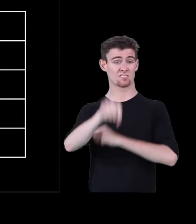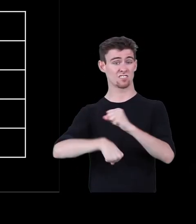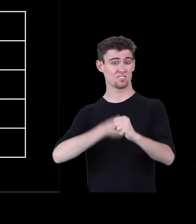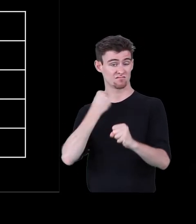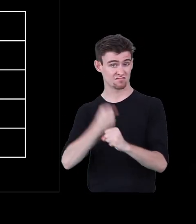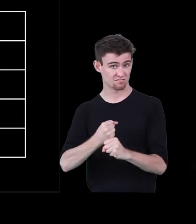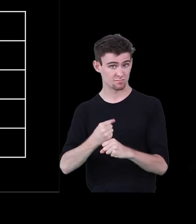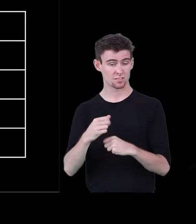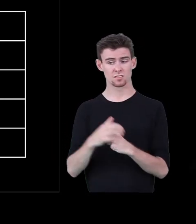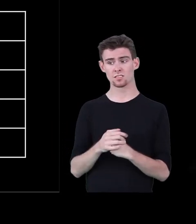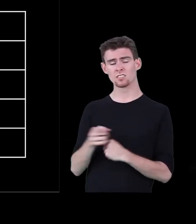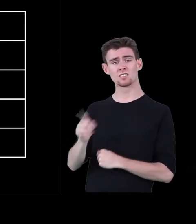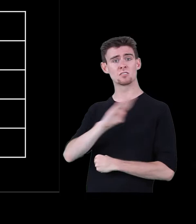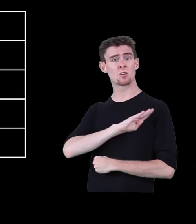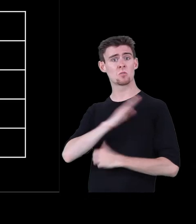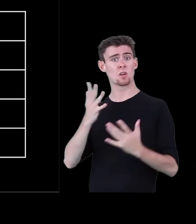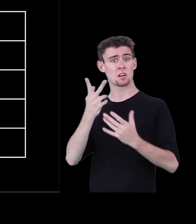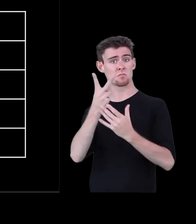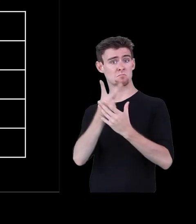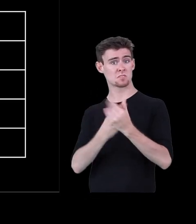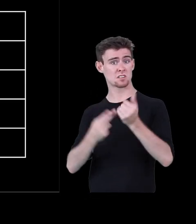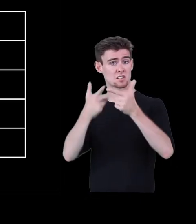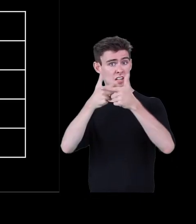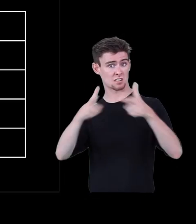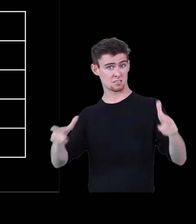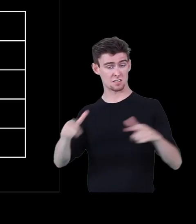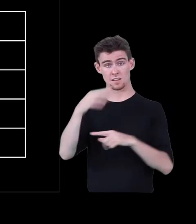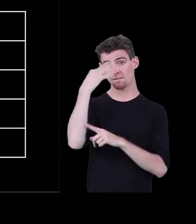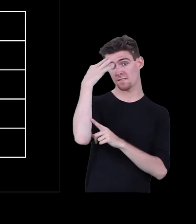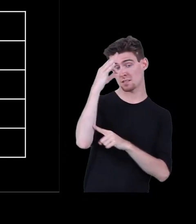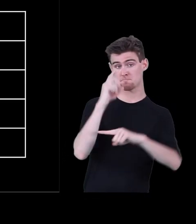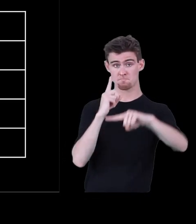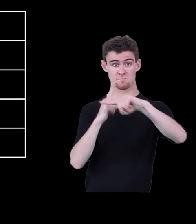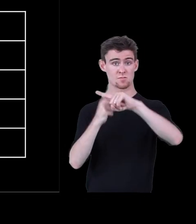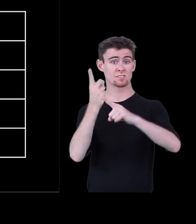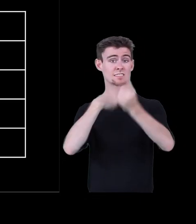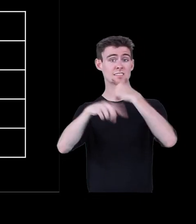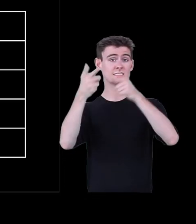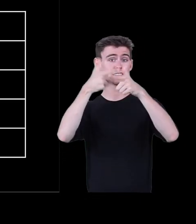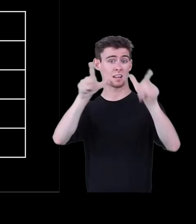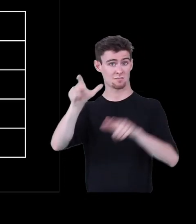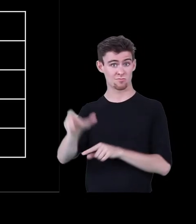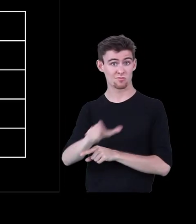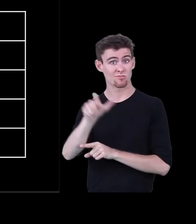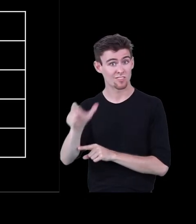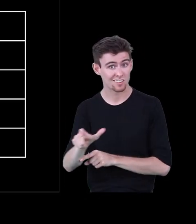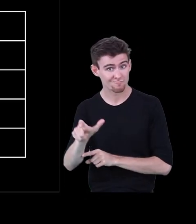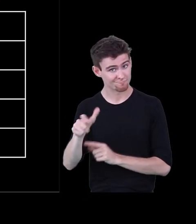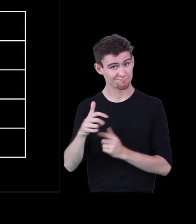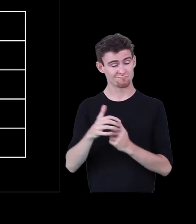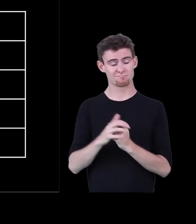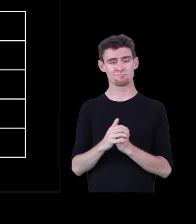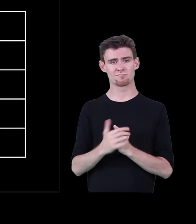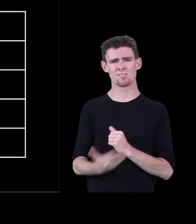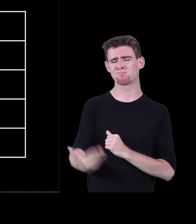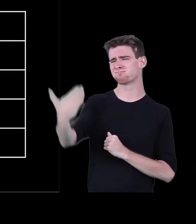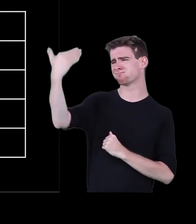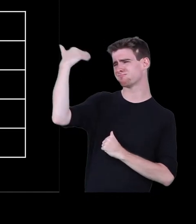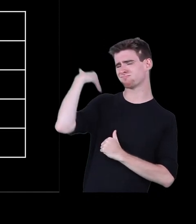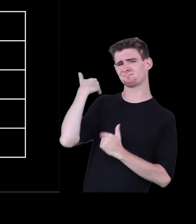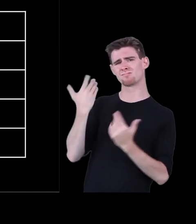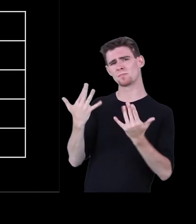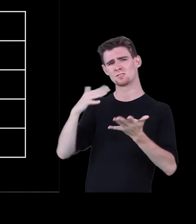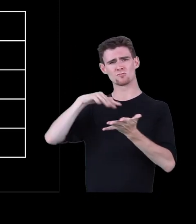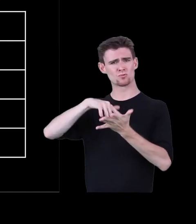de sourdité. On a réussi à baisser le nombre d'inscriptions dans le programme bilingue français LSQ d'une quarantaine